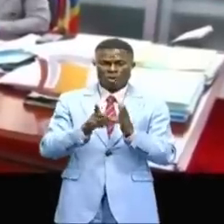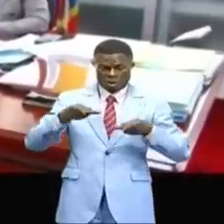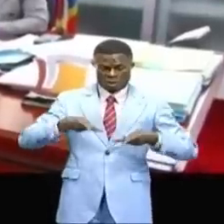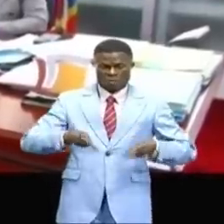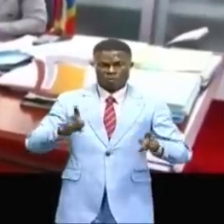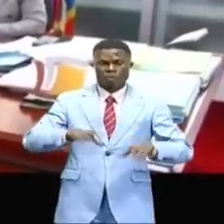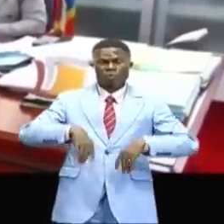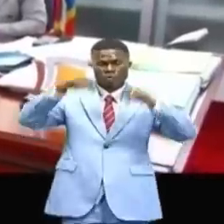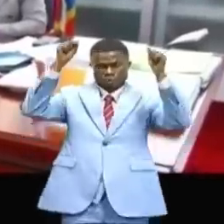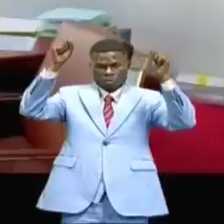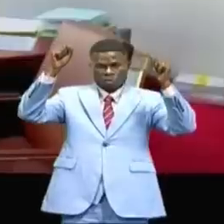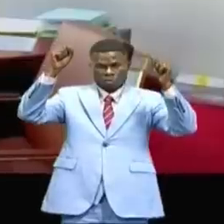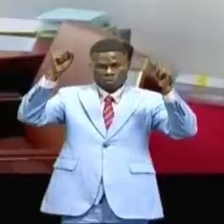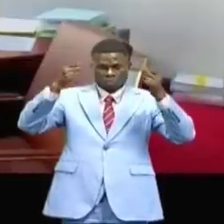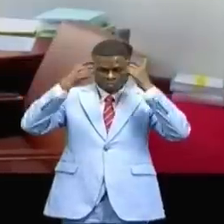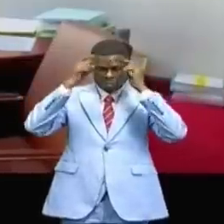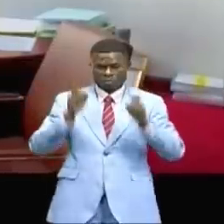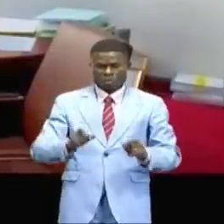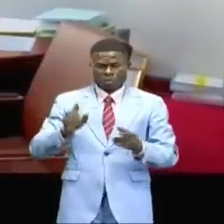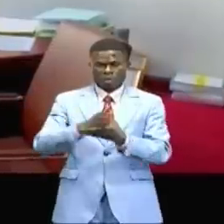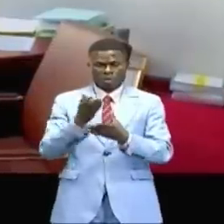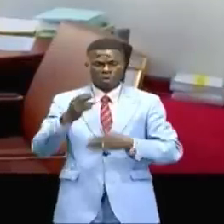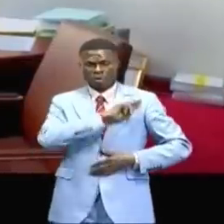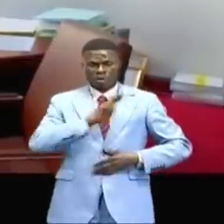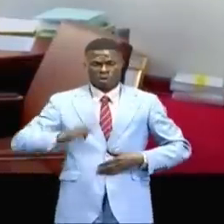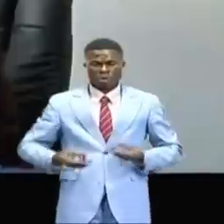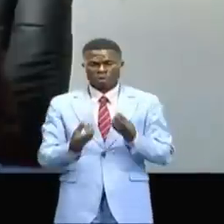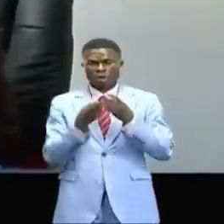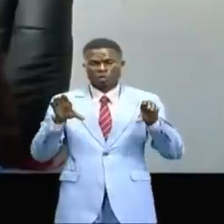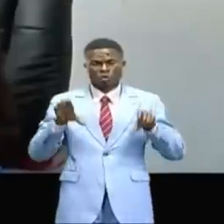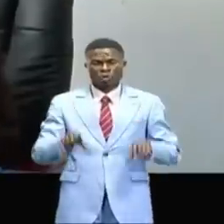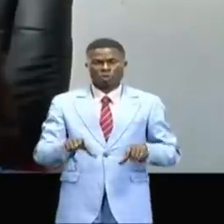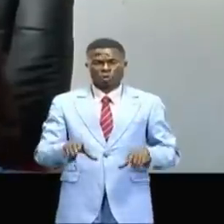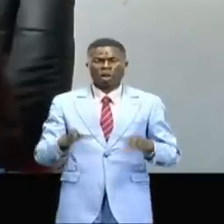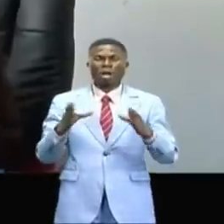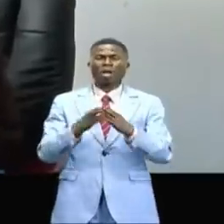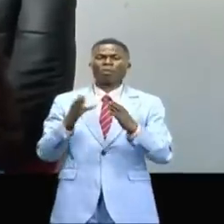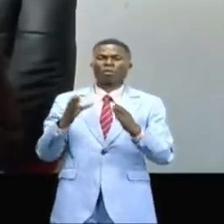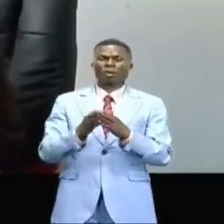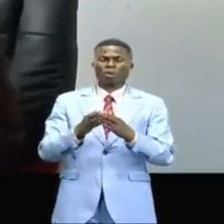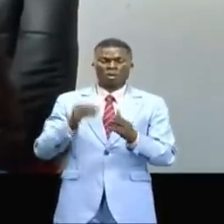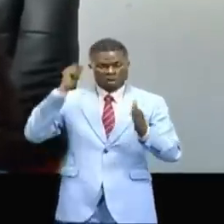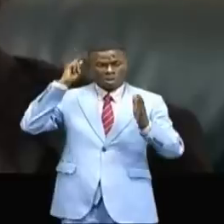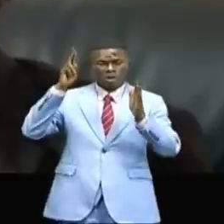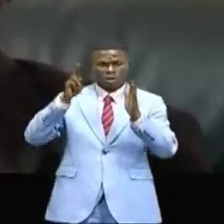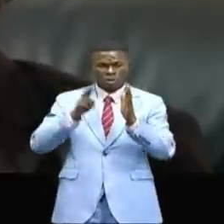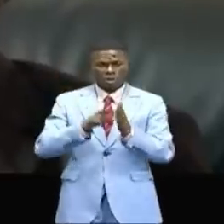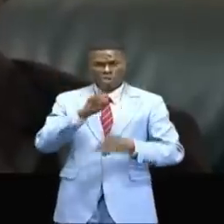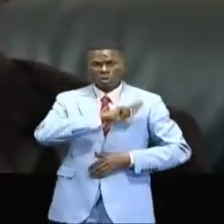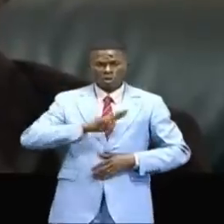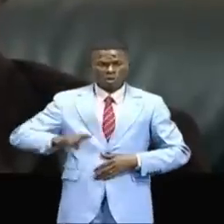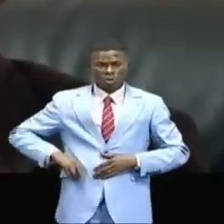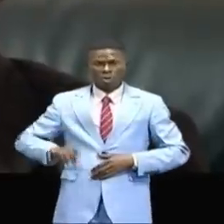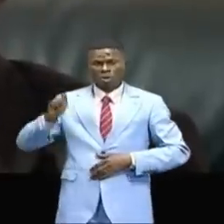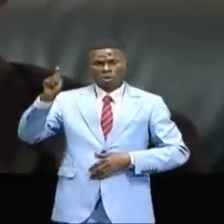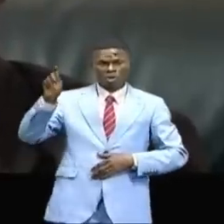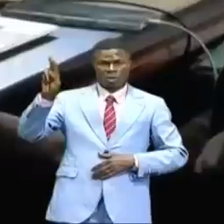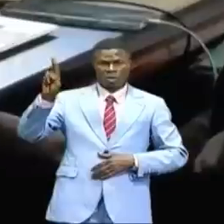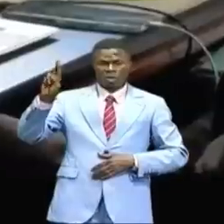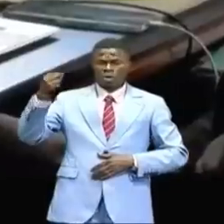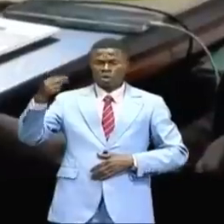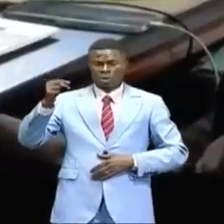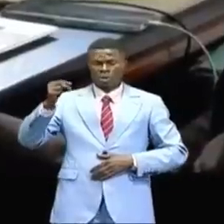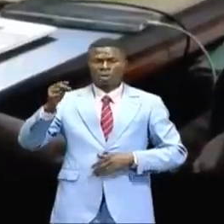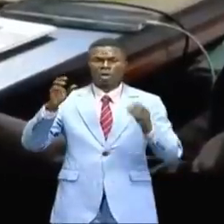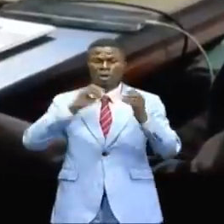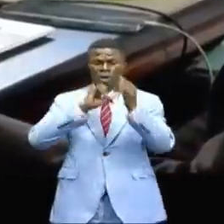la ratification de l'accord entre le gouvernement de la République démocratique du Congo et les gouvernements de la République de Turquie relatif à la promotion